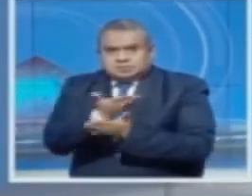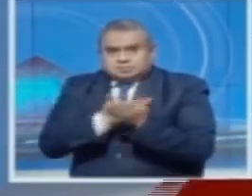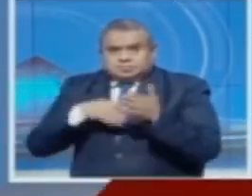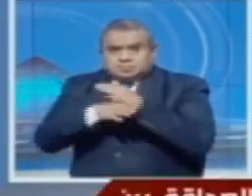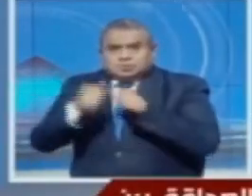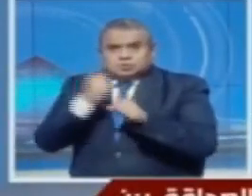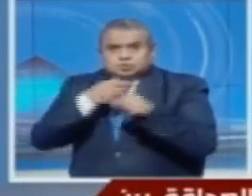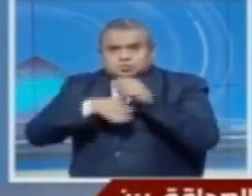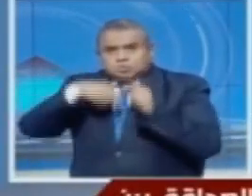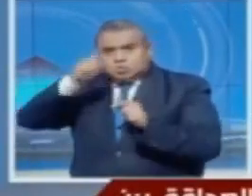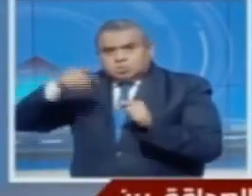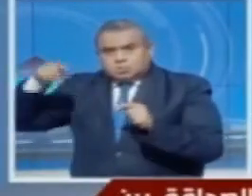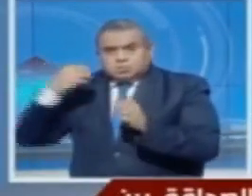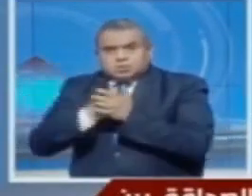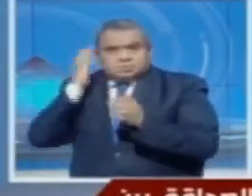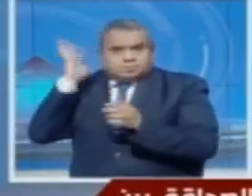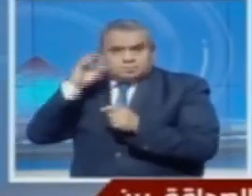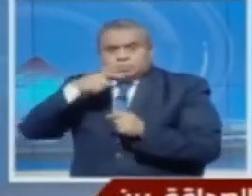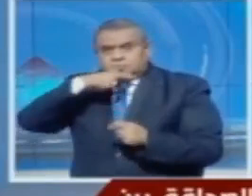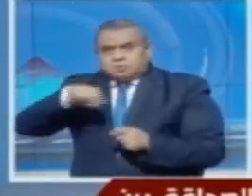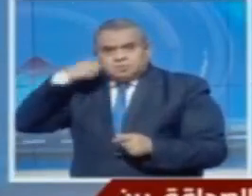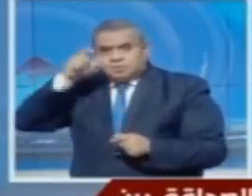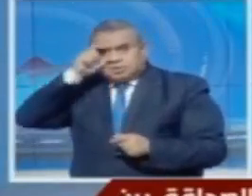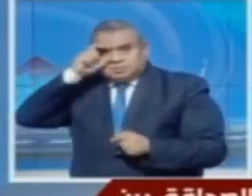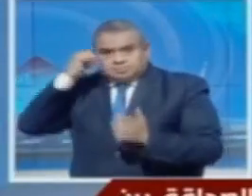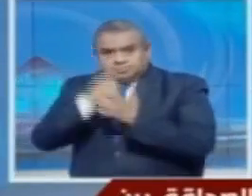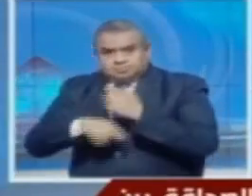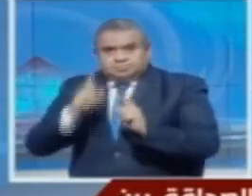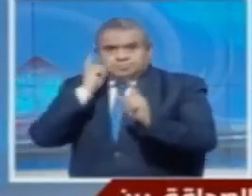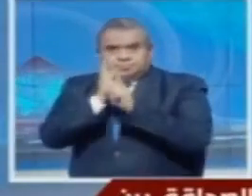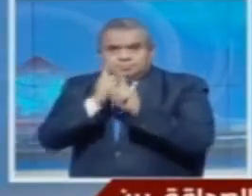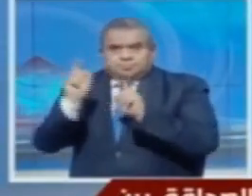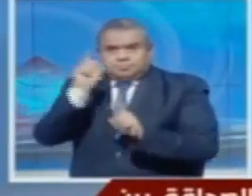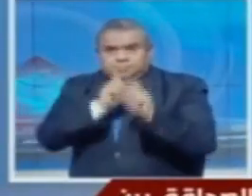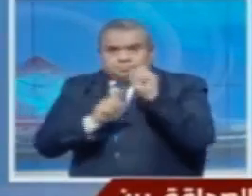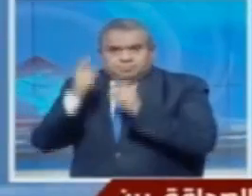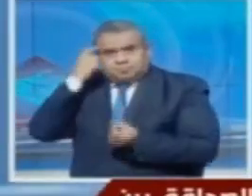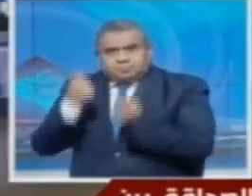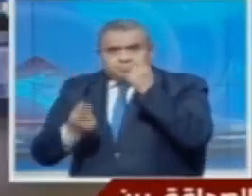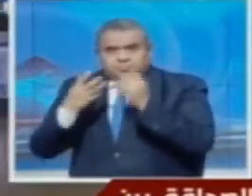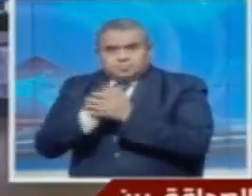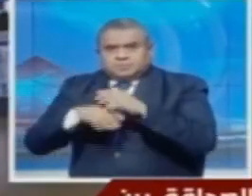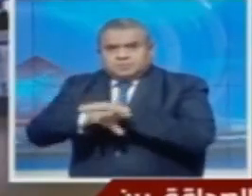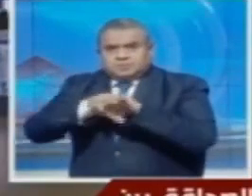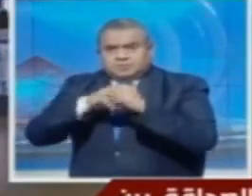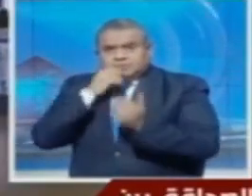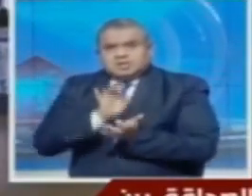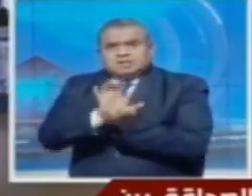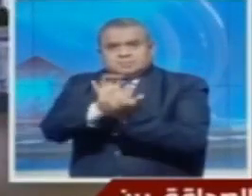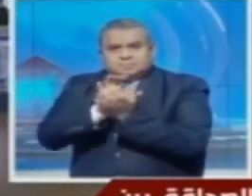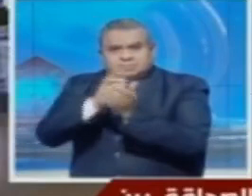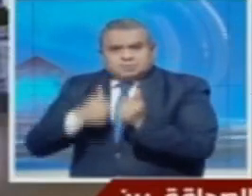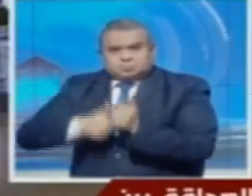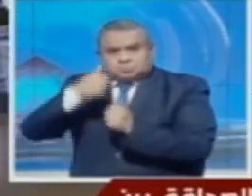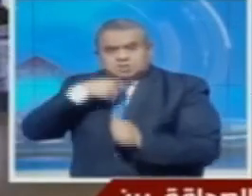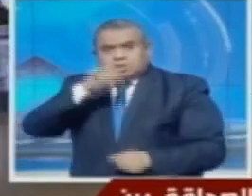تم التداول عليها بالبورصة السلعية. وأشار مدبولي خلال اجتماع عقده لمناقشة مقترحات تحفيز نشاط البورصة